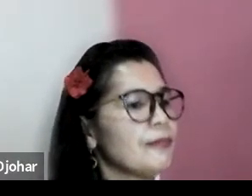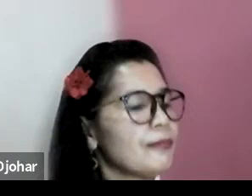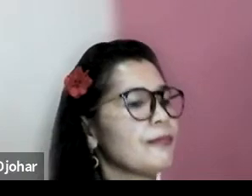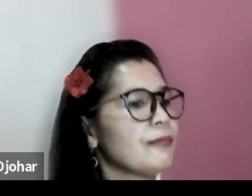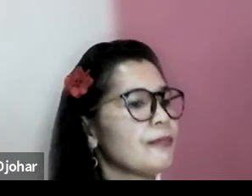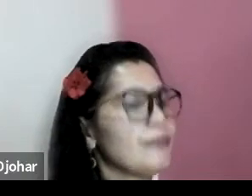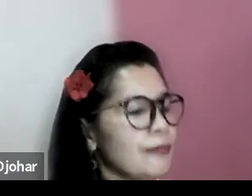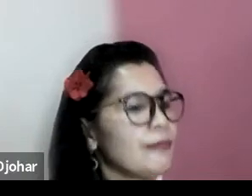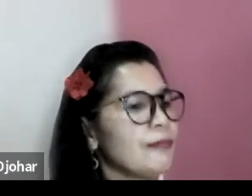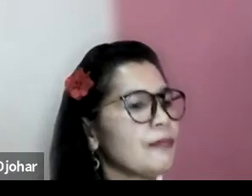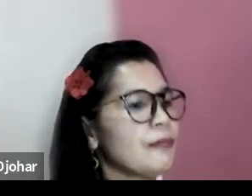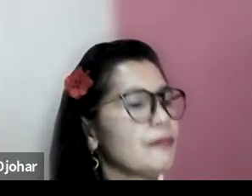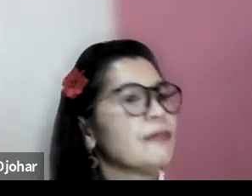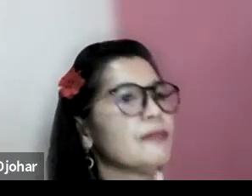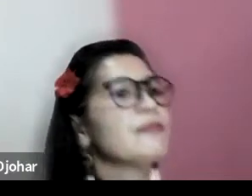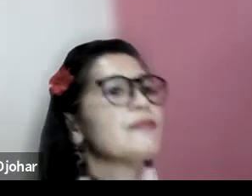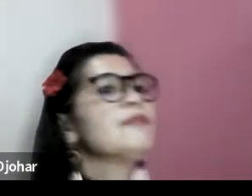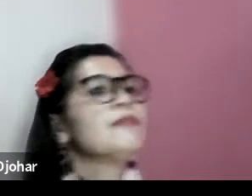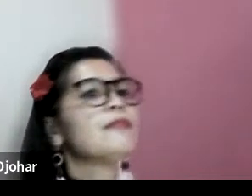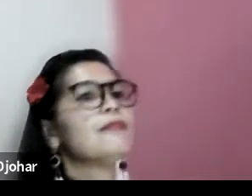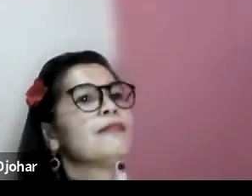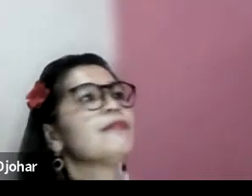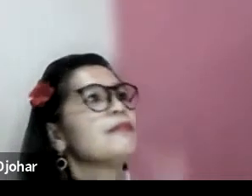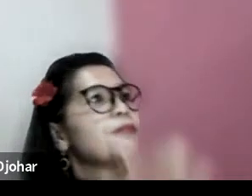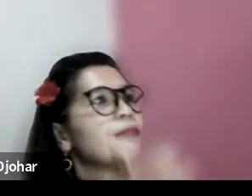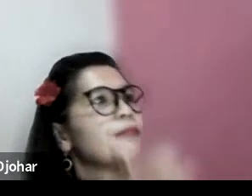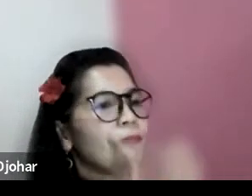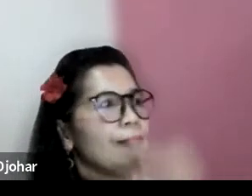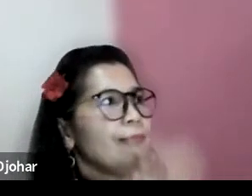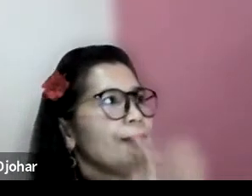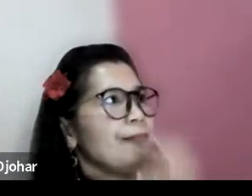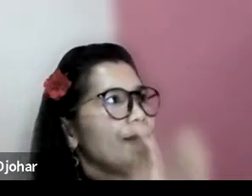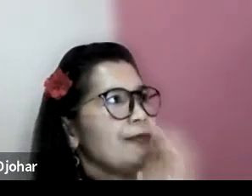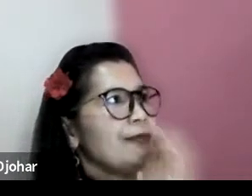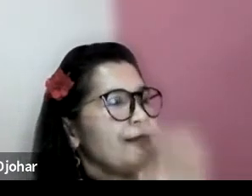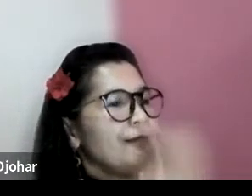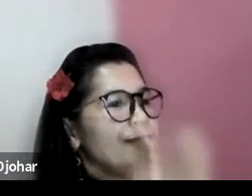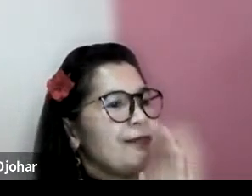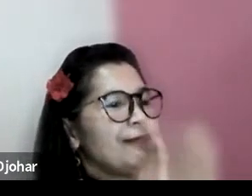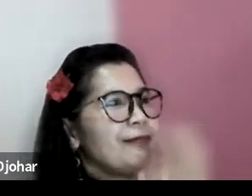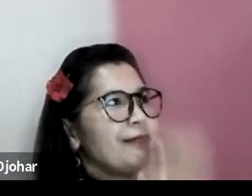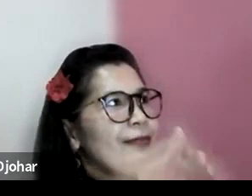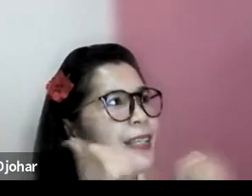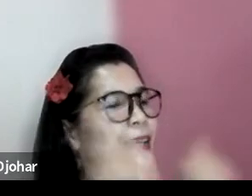semangat membaca dan semangat menulis di Indonesia. Itu aja. Terima kasih.